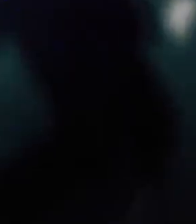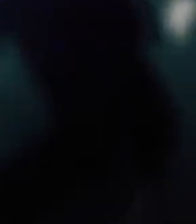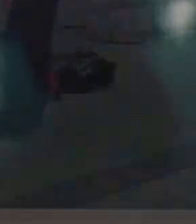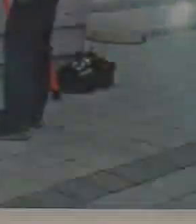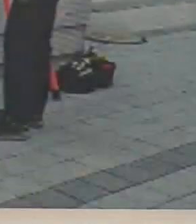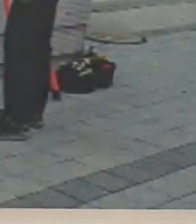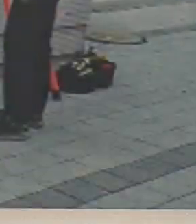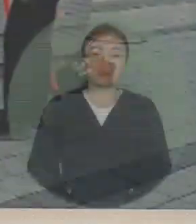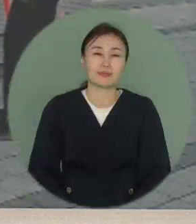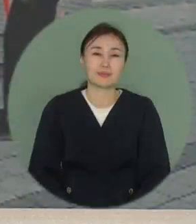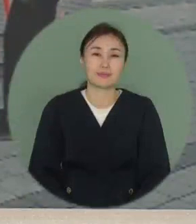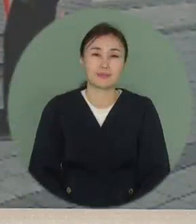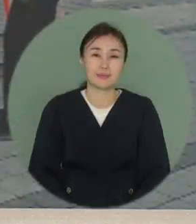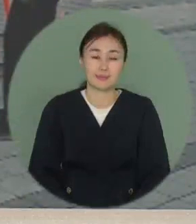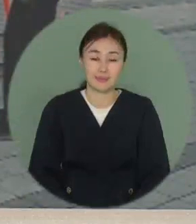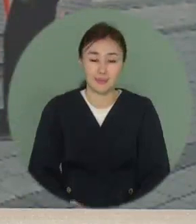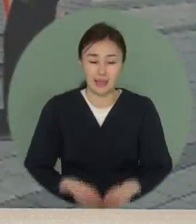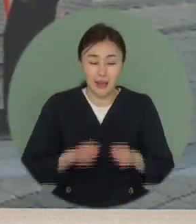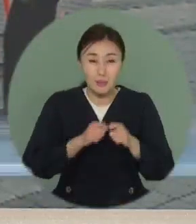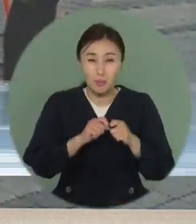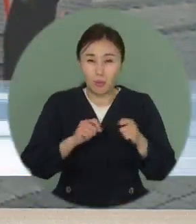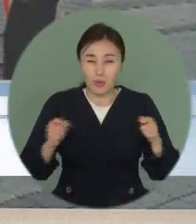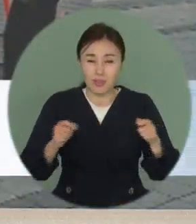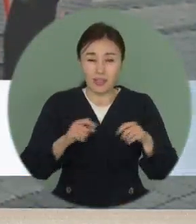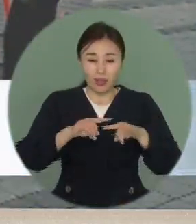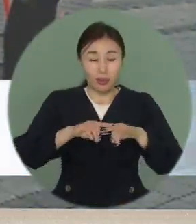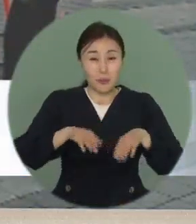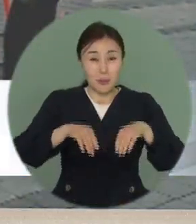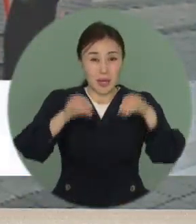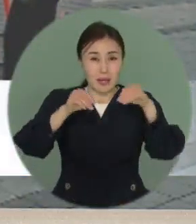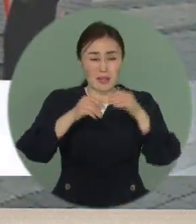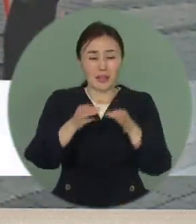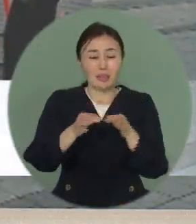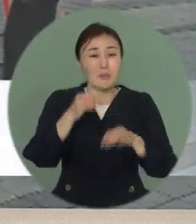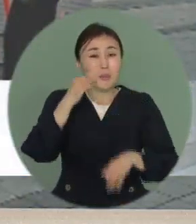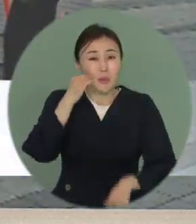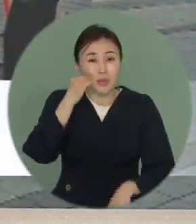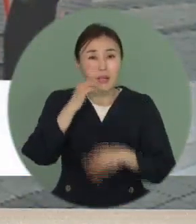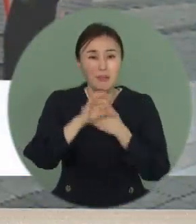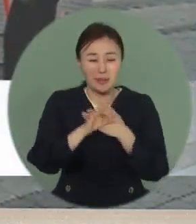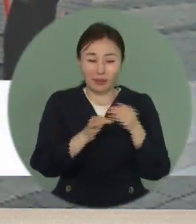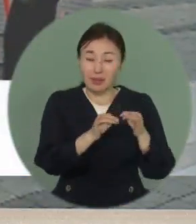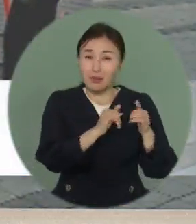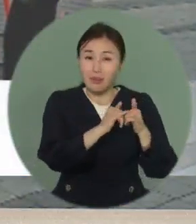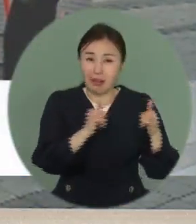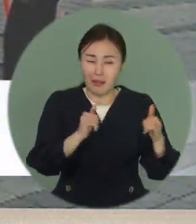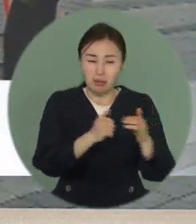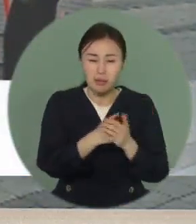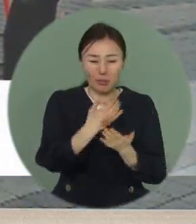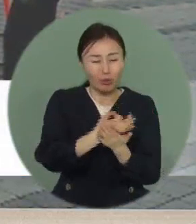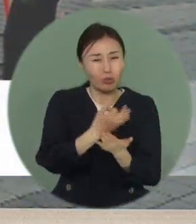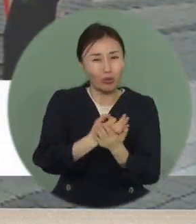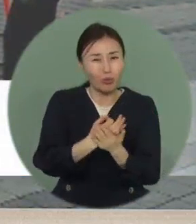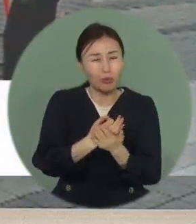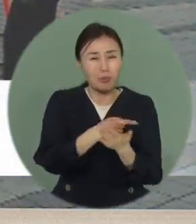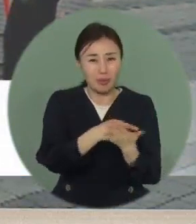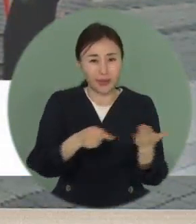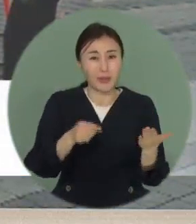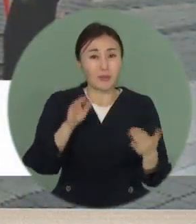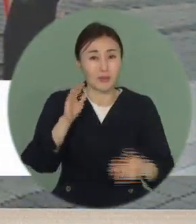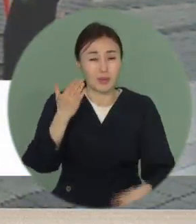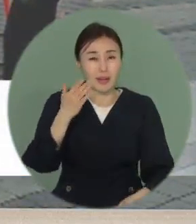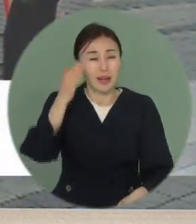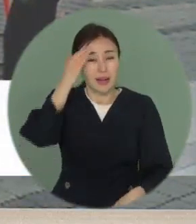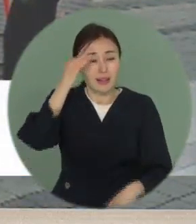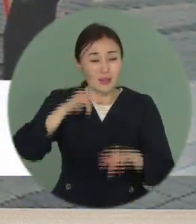있니다 장시간 정전으로 장사를 하지 못하게 되면 상인들은 영업에 큰 피해를 입을 수밖에 없죠